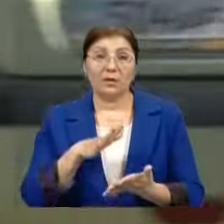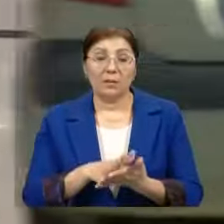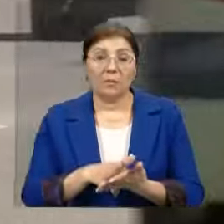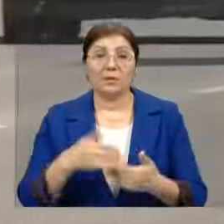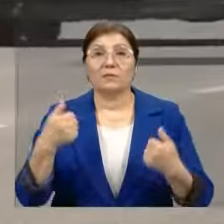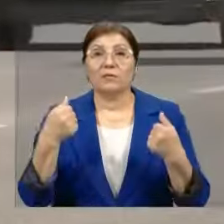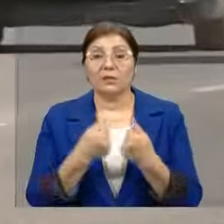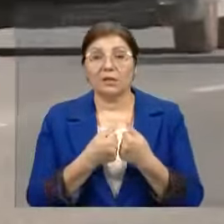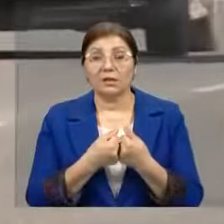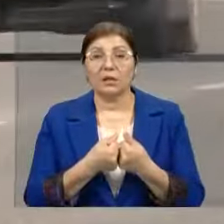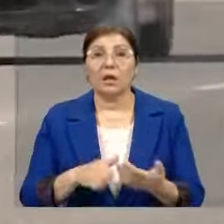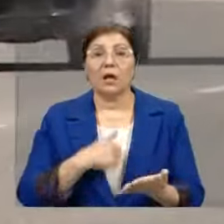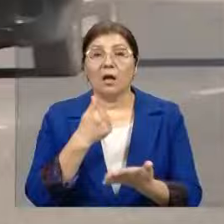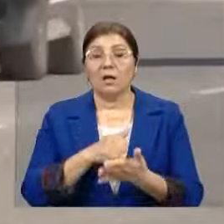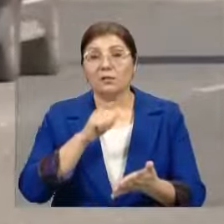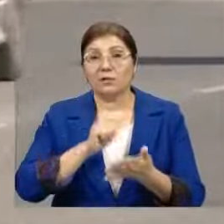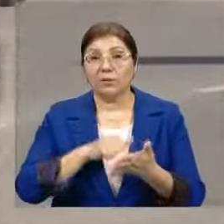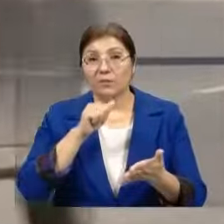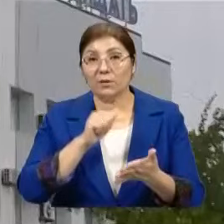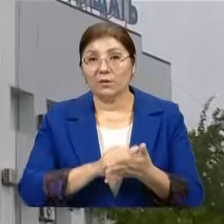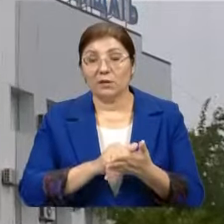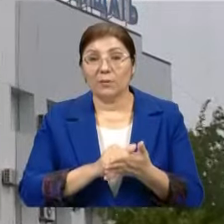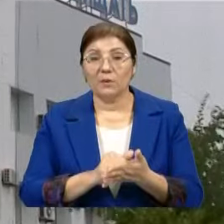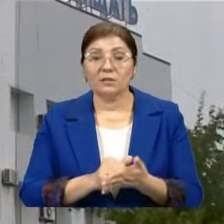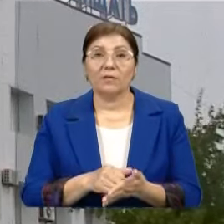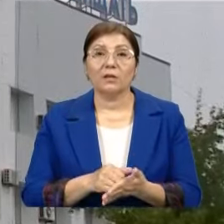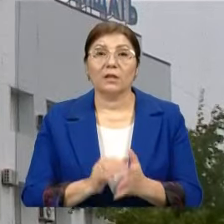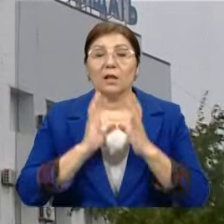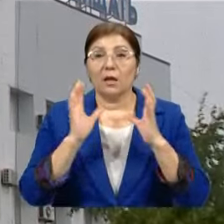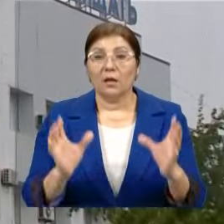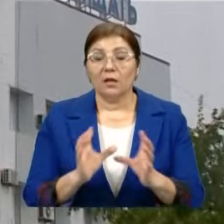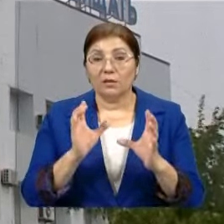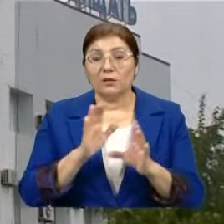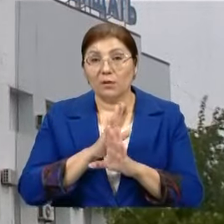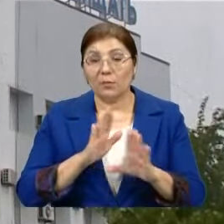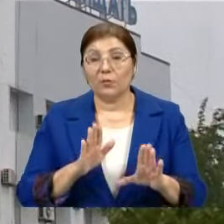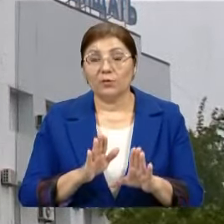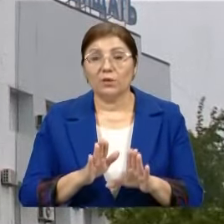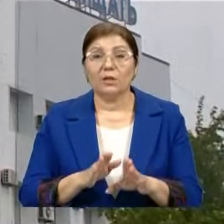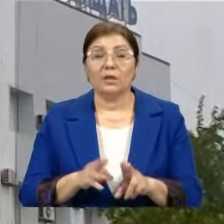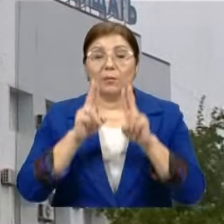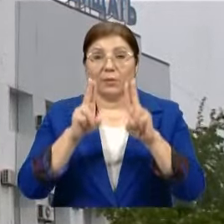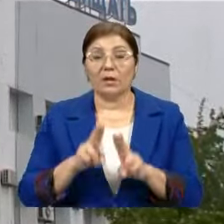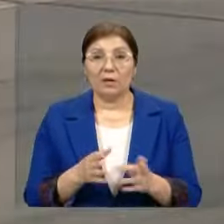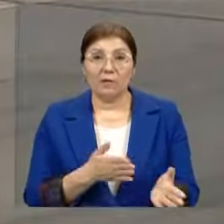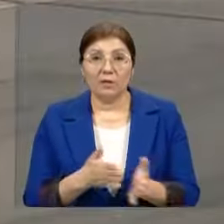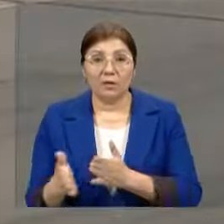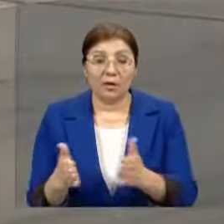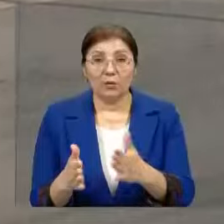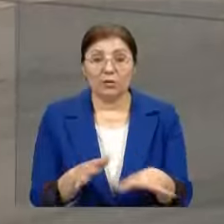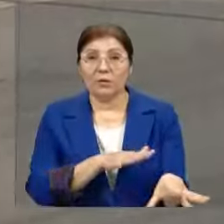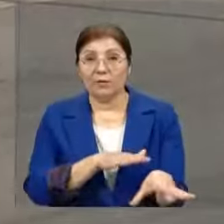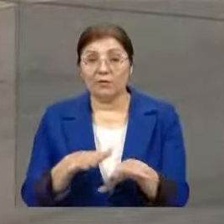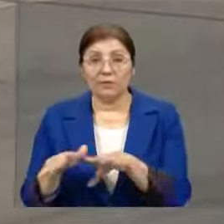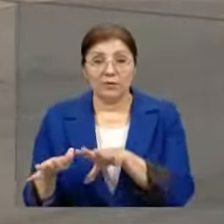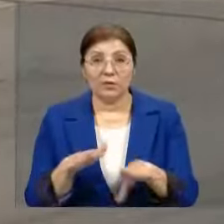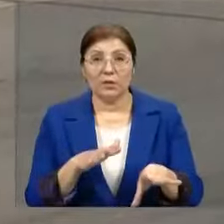аварий. Основными причинами ДТП являются несоблюдение скоростного режима, выезд на встречную полосу движения, вождение в нетрезвом